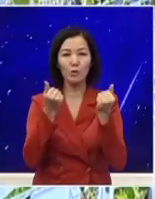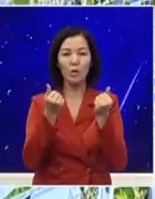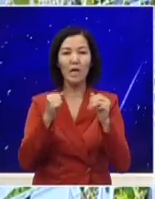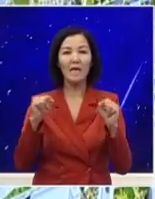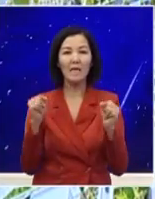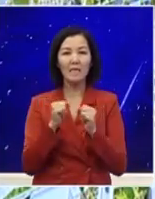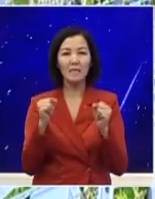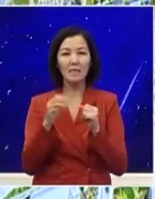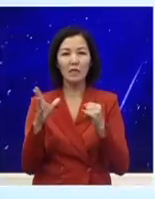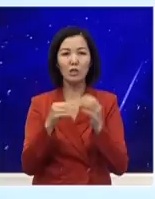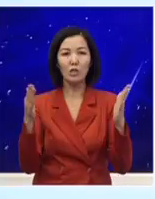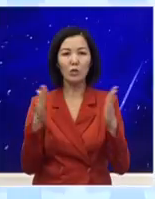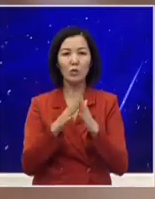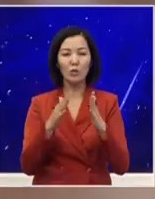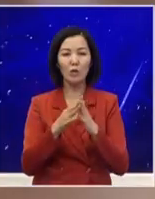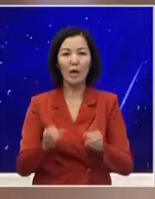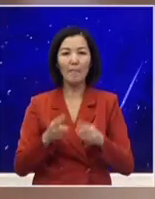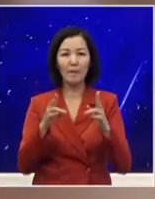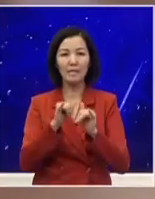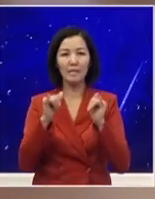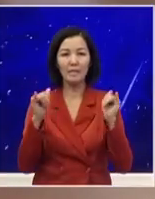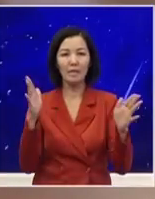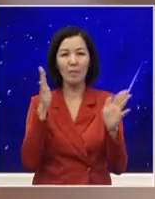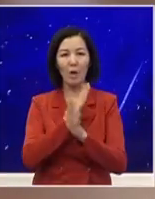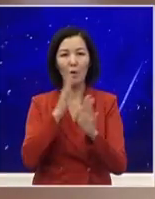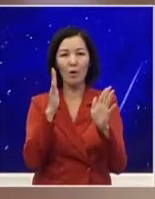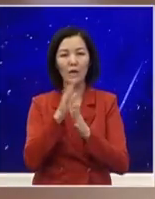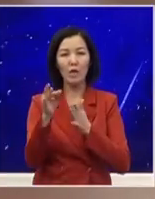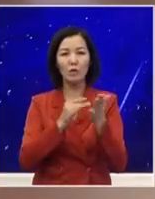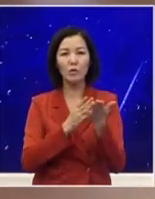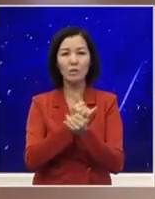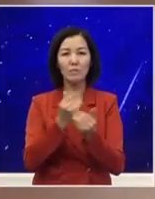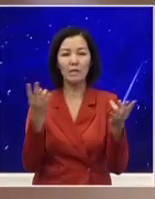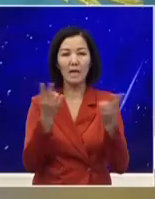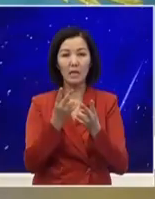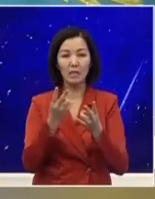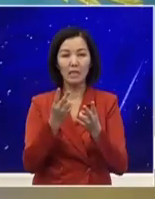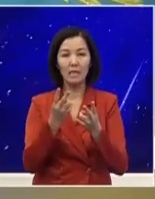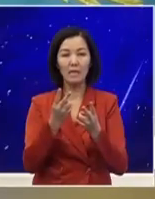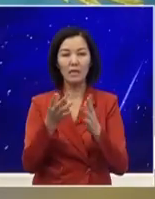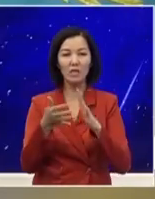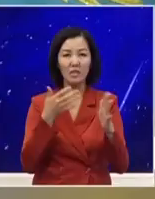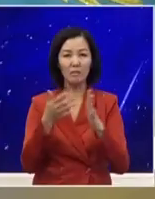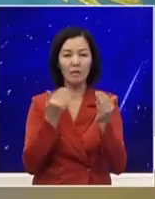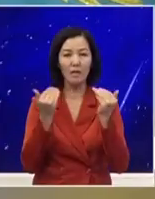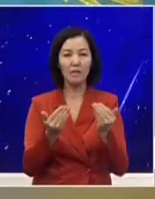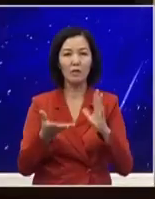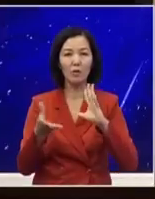үйде өрттің шығу қауіп-қатері артып, ауа райы жағдайларында шұғыл қызметтің қажеттілігі байқалады. Қазіргі таңда